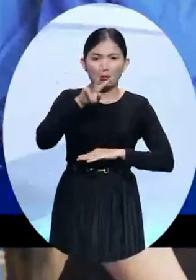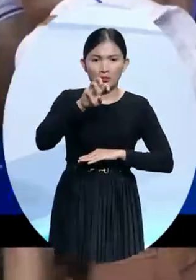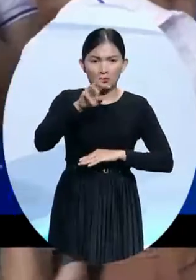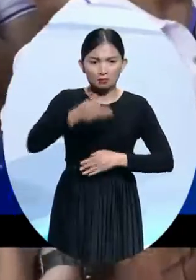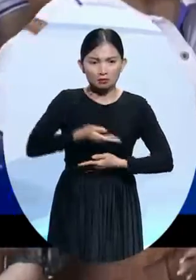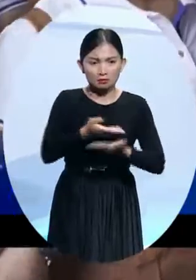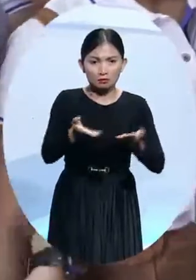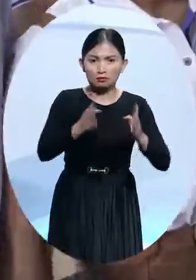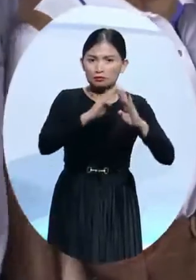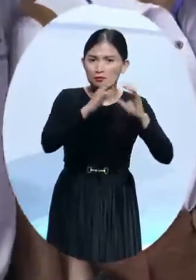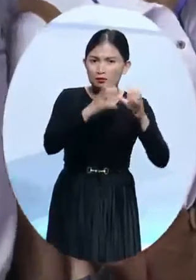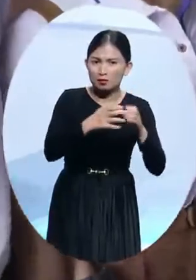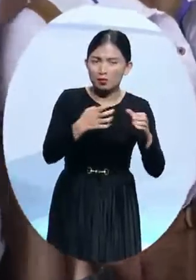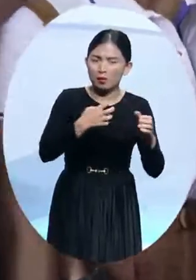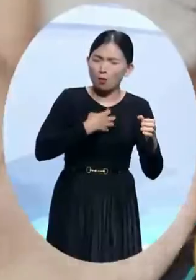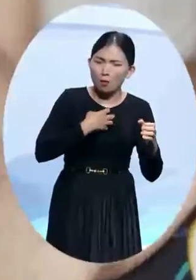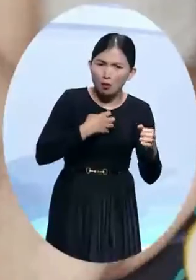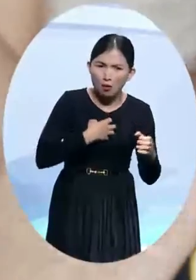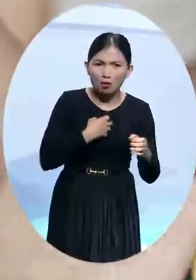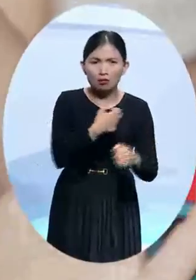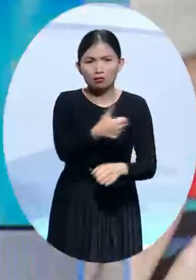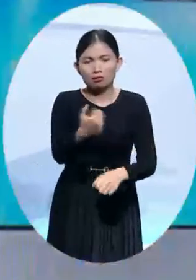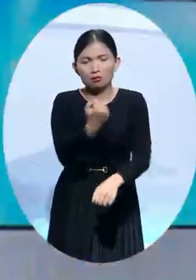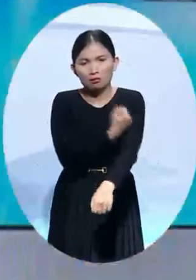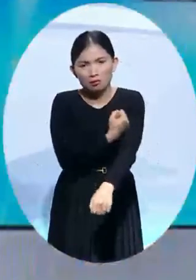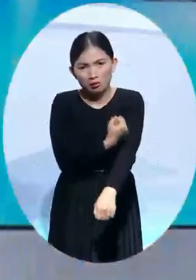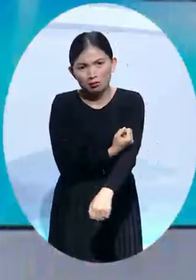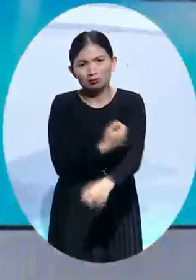khăn và người có công với cách mạng tại địa phương.